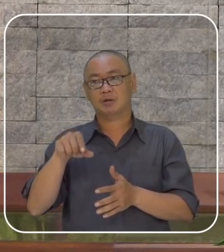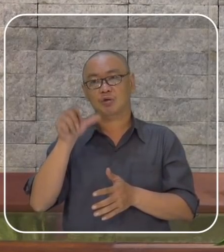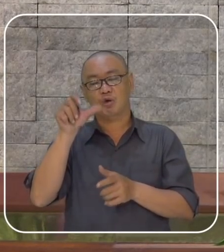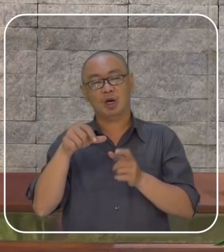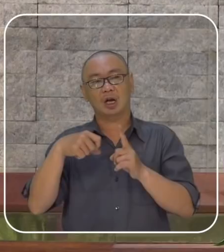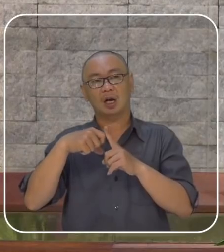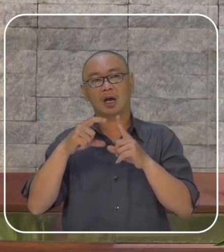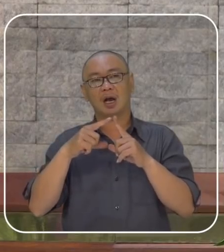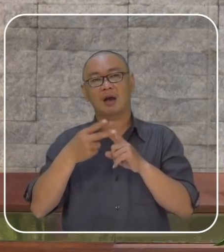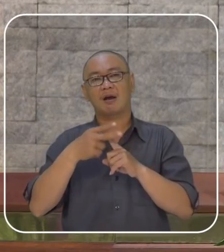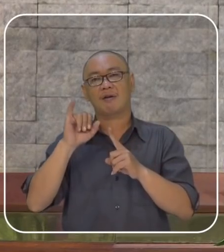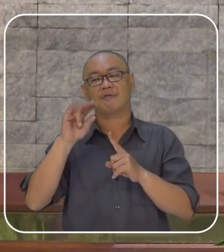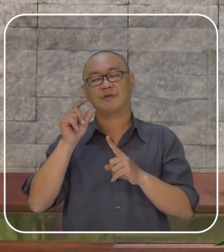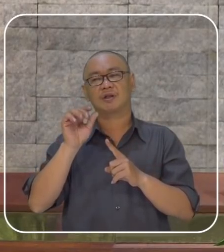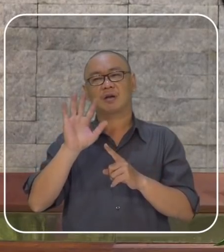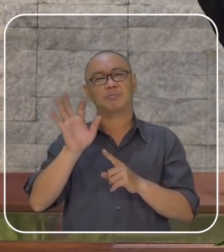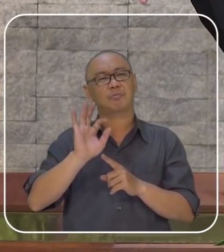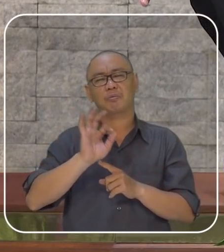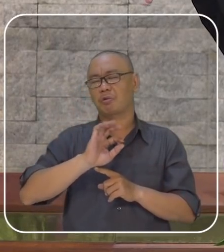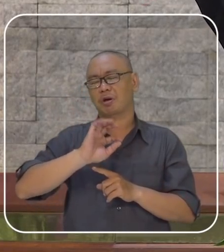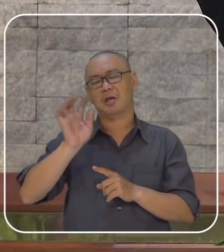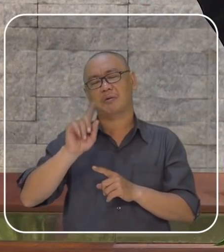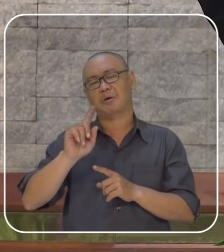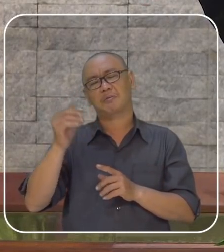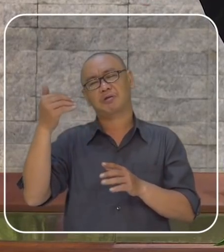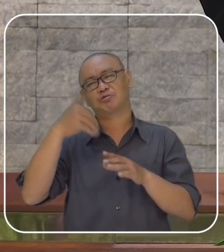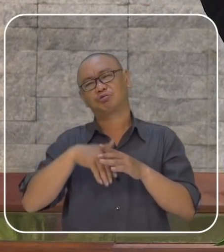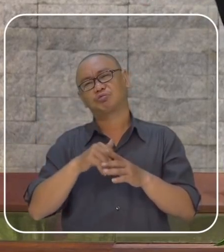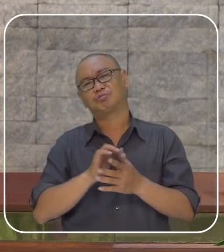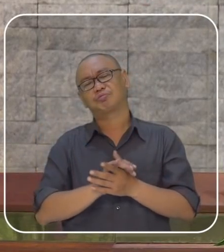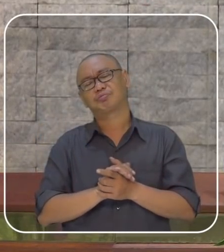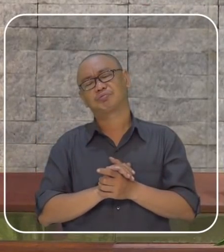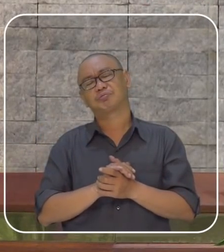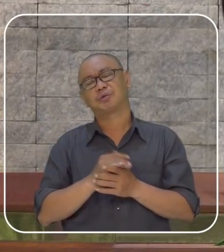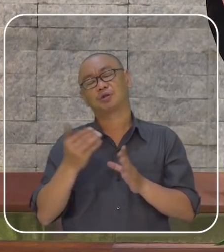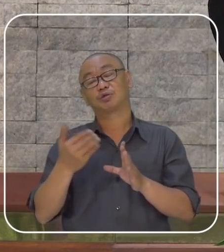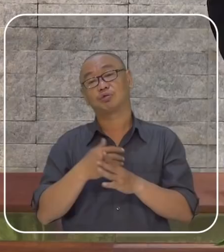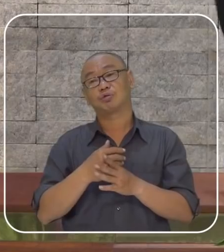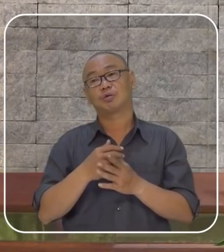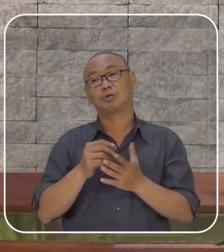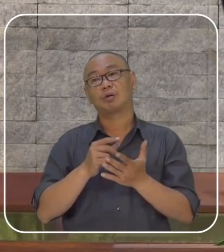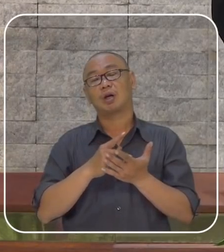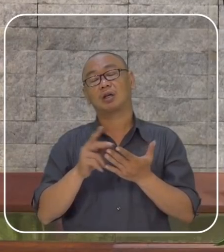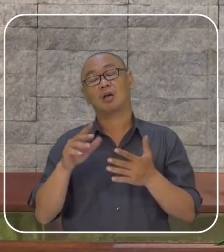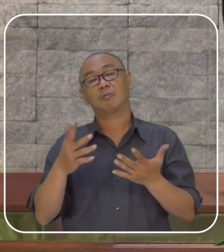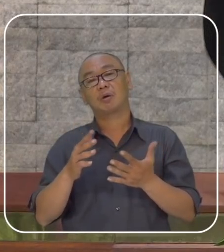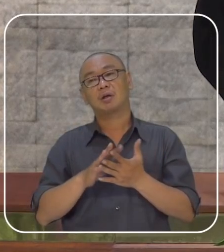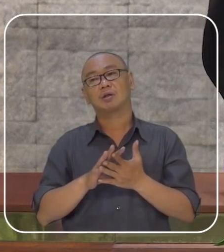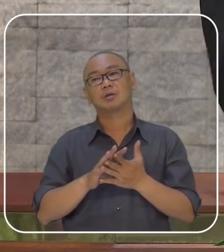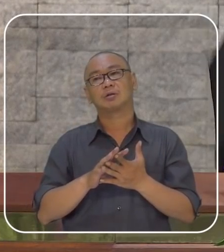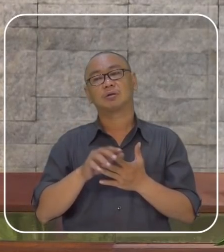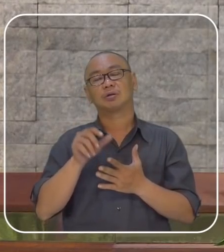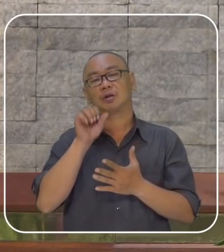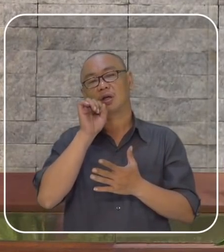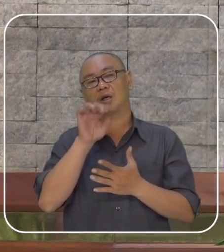orang kafir tidak boleh masuk sampai ke bagian dalam. Karena mereka dianggap kafir, jadi ya cukup di halaman.